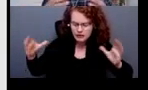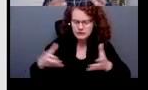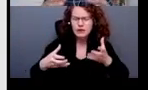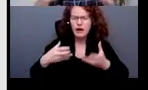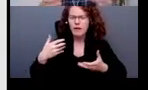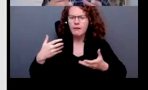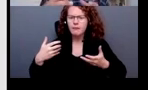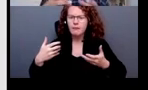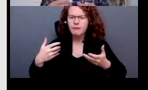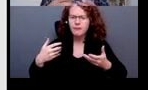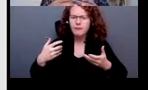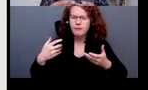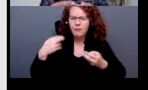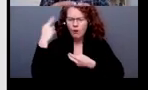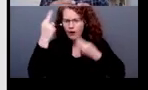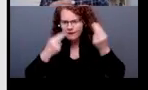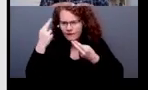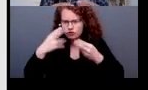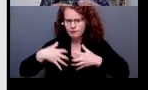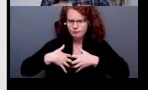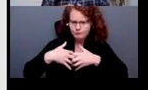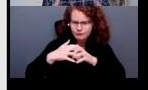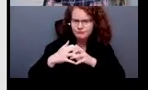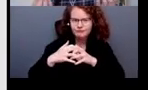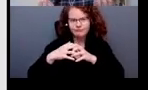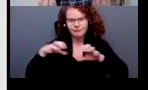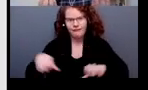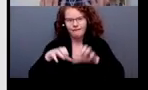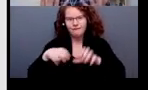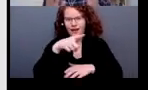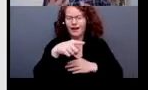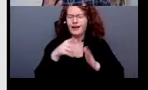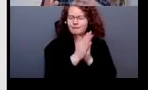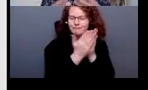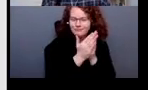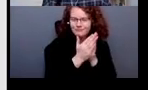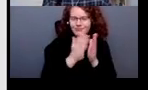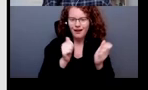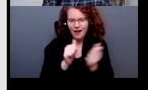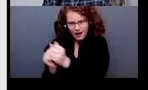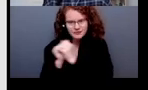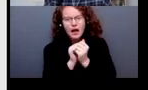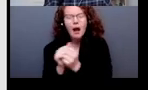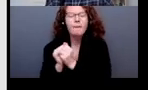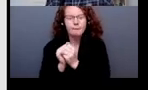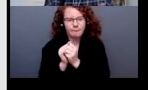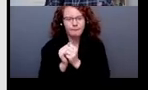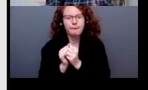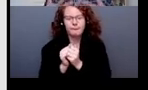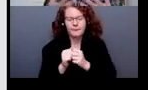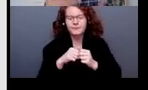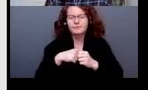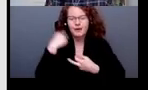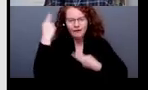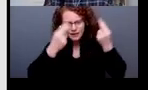de workshop pour relier le fanzine ensemble, donc un atelier plus pratique, disons, comme objet de réflexion